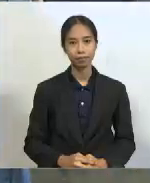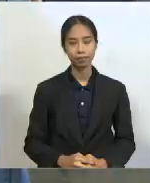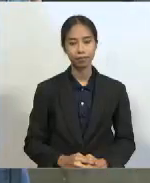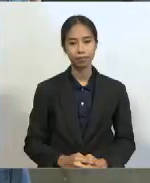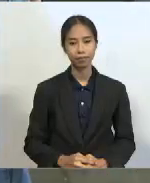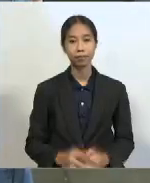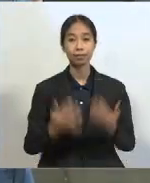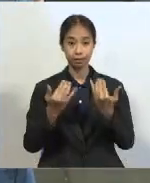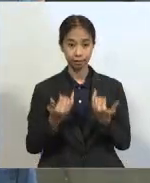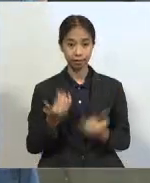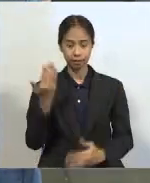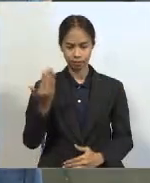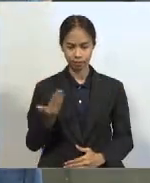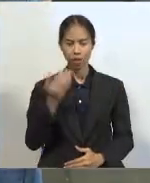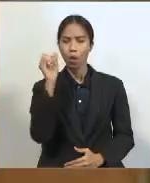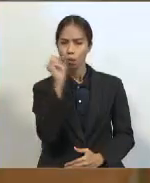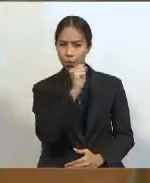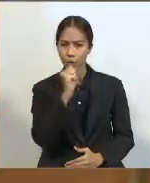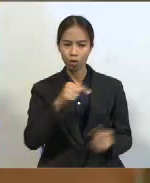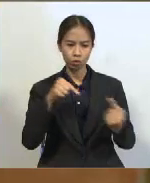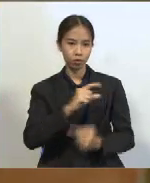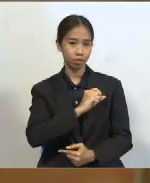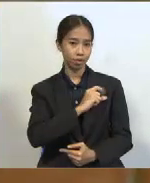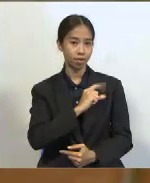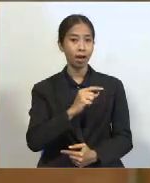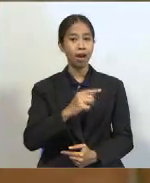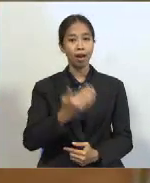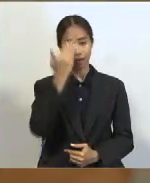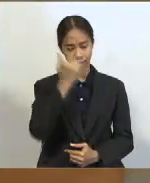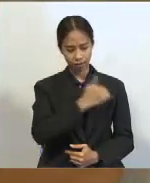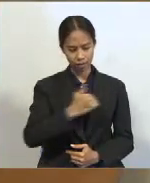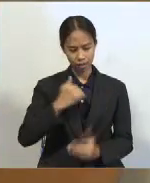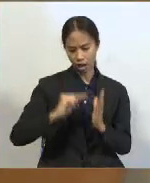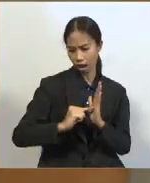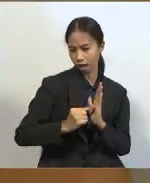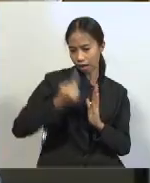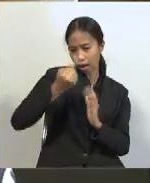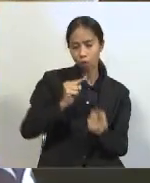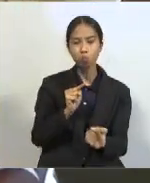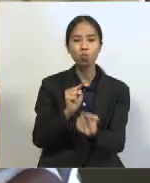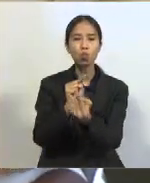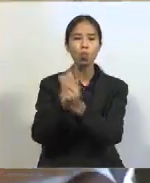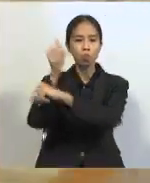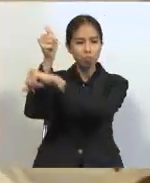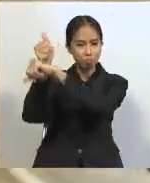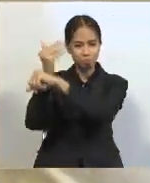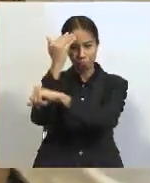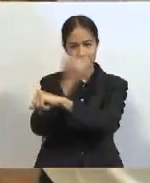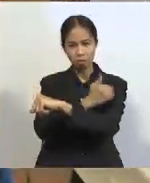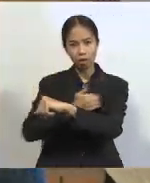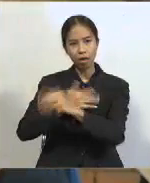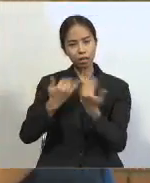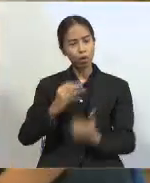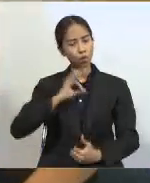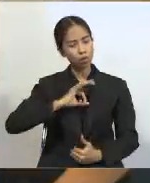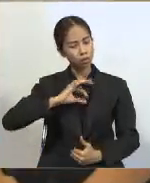ขณะที่ศิลปินคาทอลิกบอกว่าเป็นครั้งแรกที่จะได้รับเสด็จโป๊ปฟรังซิสจึงเป็นความภูมิใจอิ่มเอม